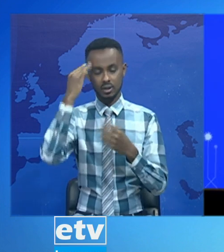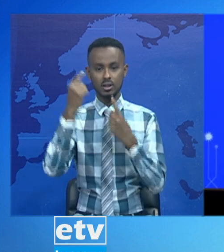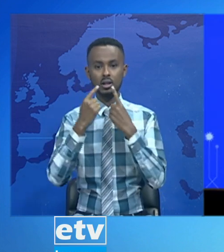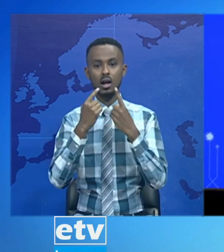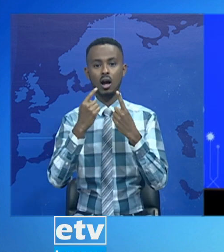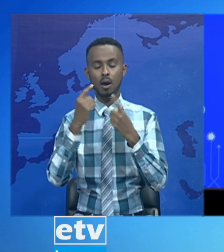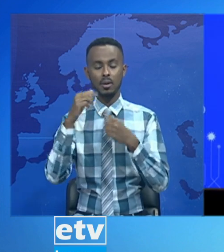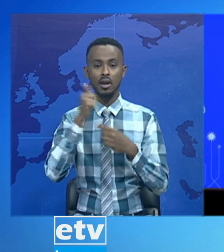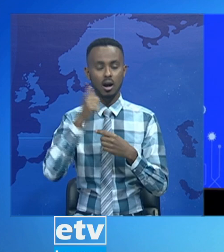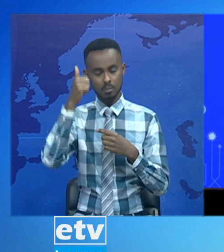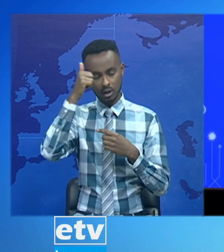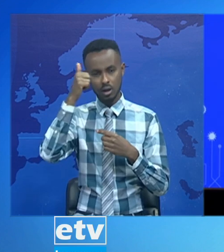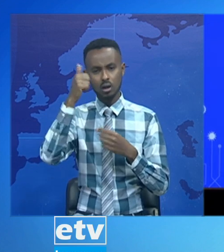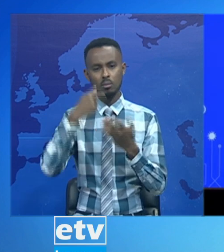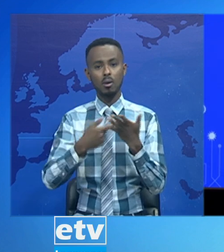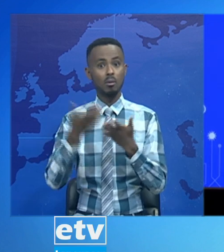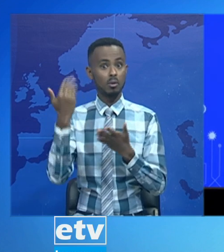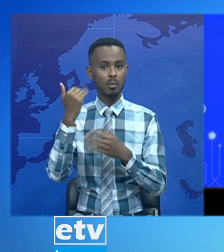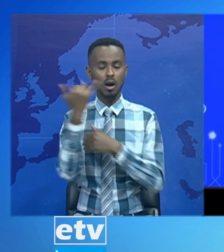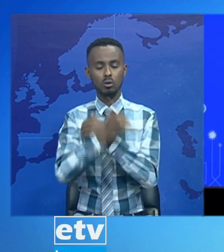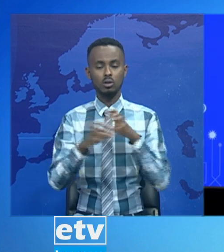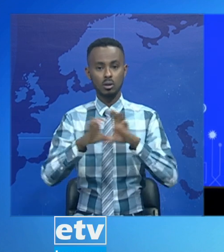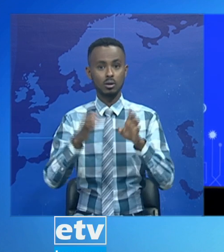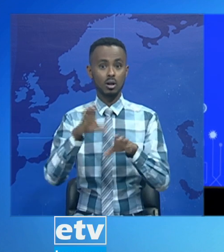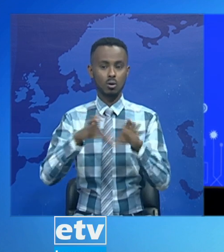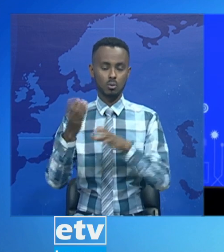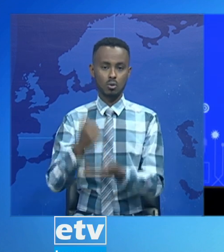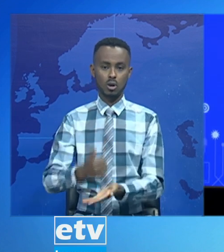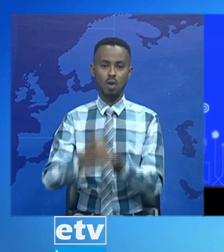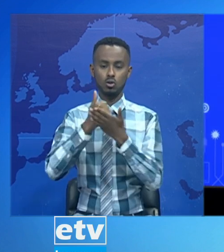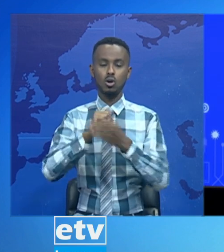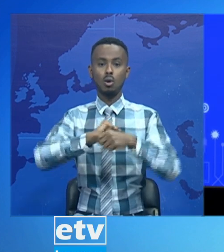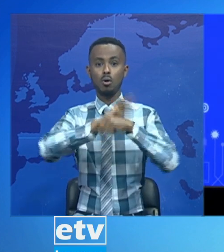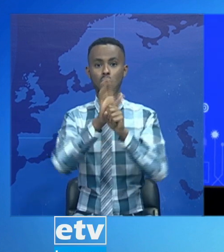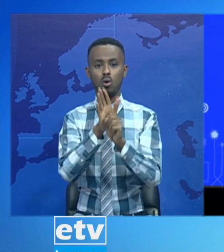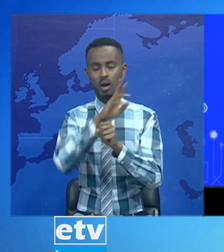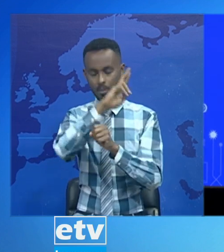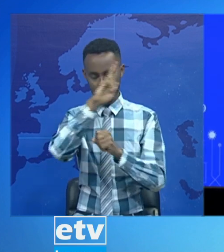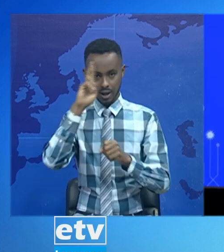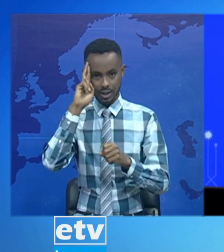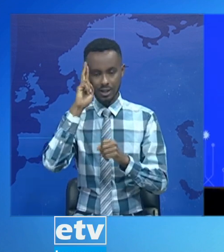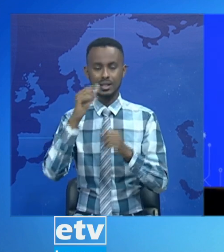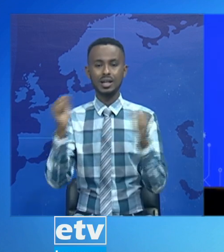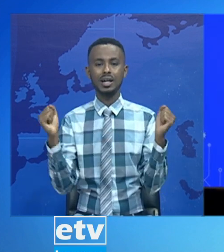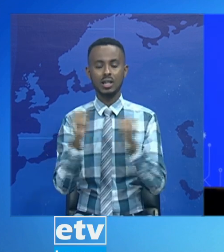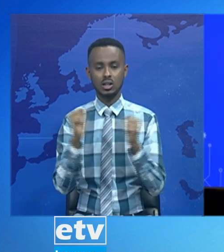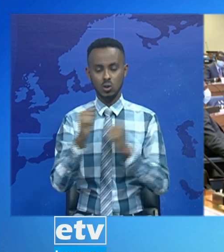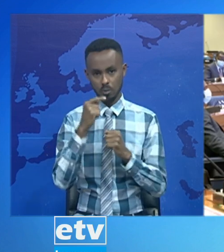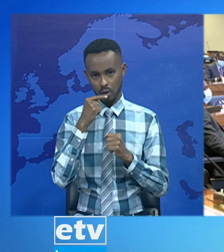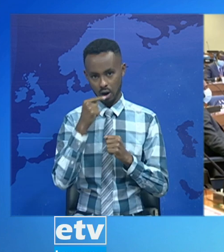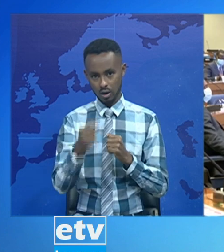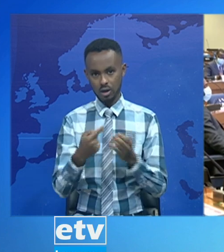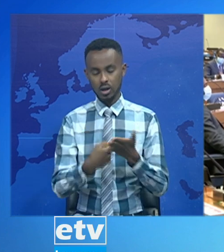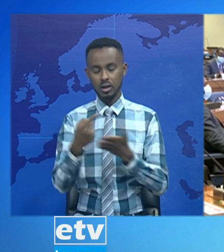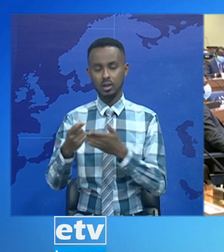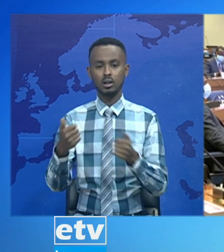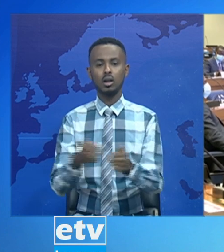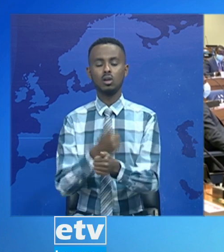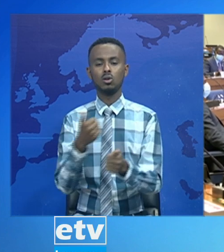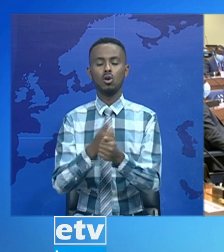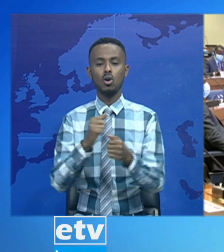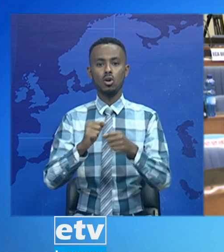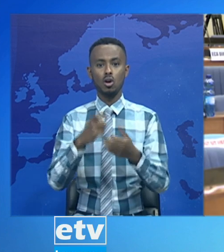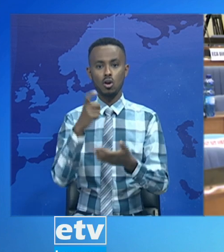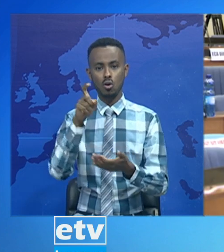አህመድ በአህጉሩ ከዚህ ቀደም ይደረጉ የነበሩ ድጋፎች በኮቪድ-19 ምክንያት ተቀዛቅዘዋል ብሏል። ይህን ተከትሎ